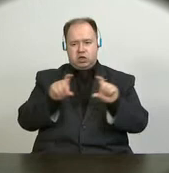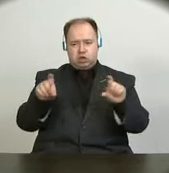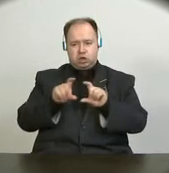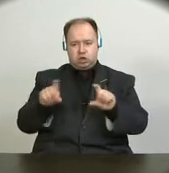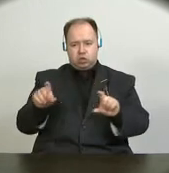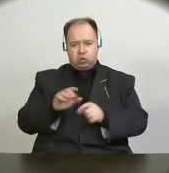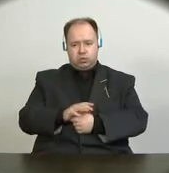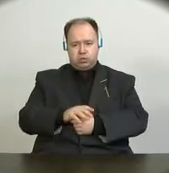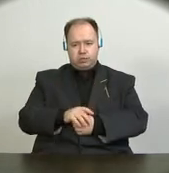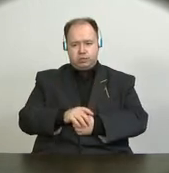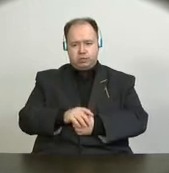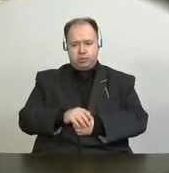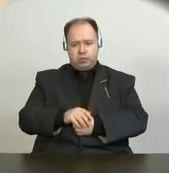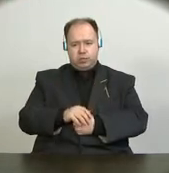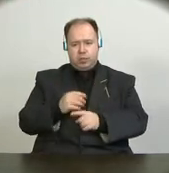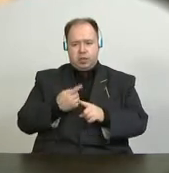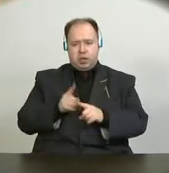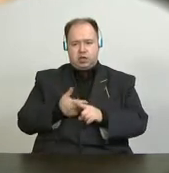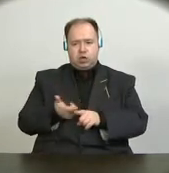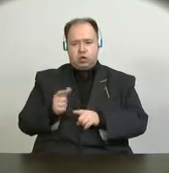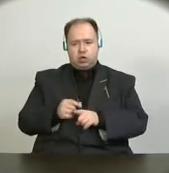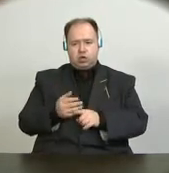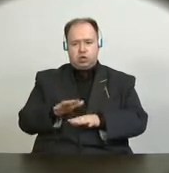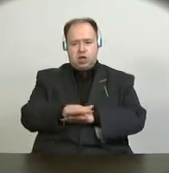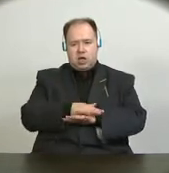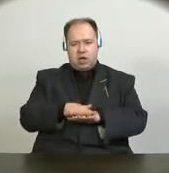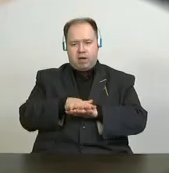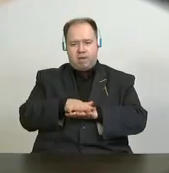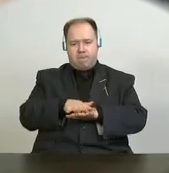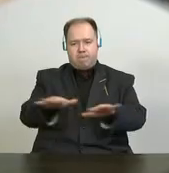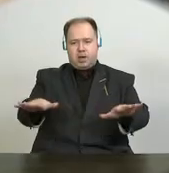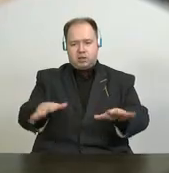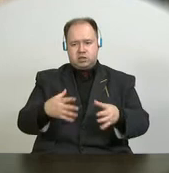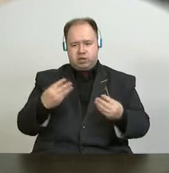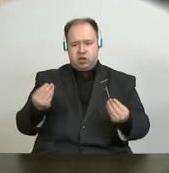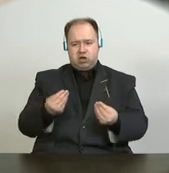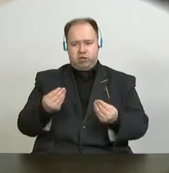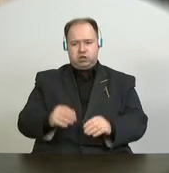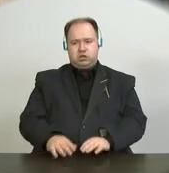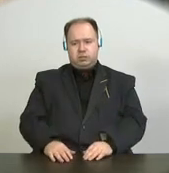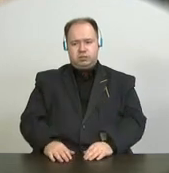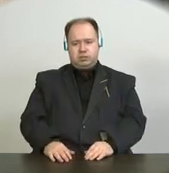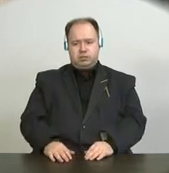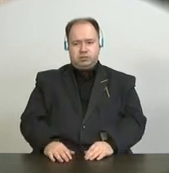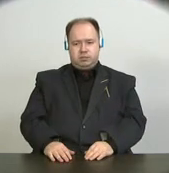то есть это очень массовая вещь которую можно использовать прямо сейчас